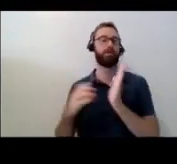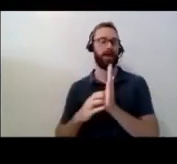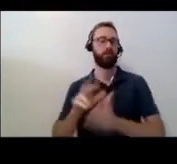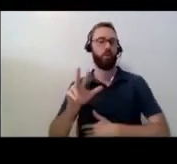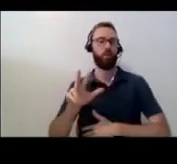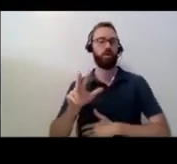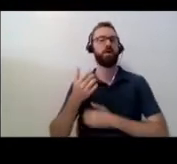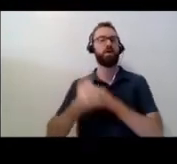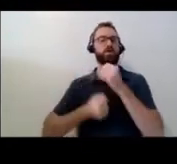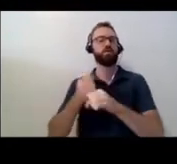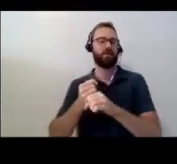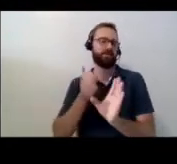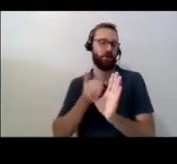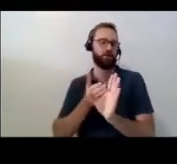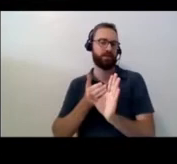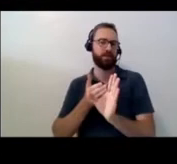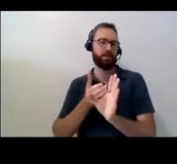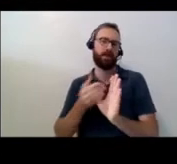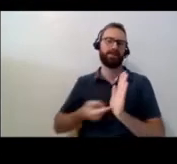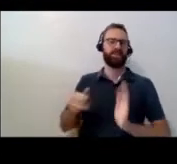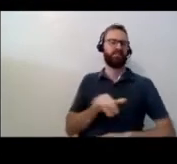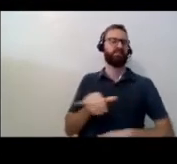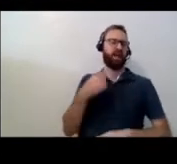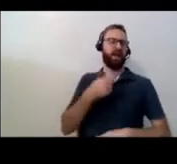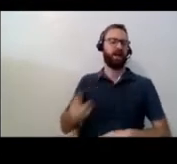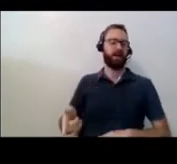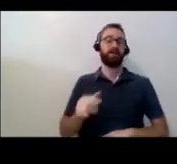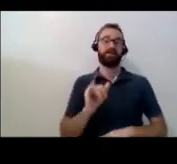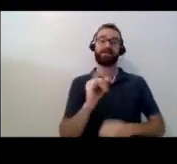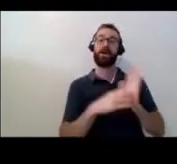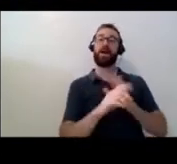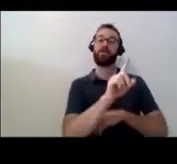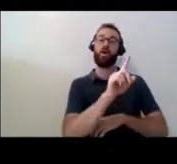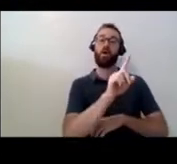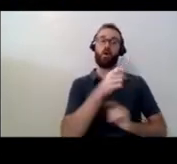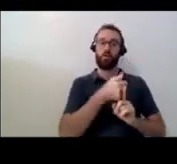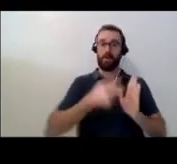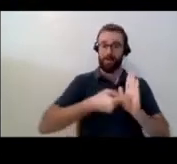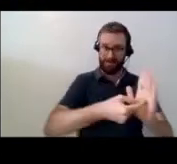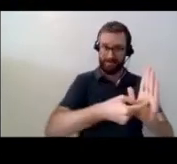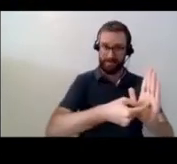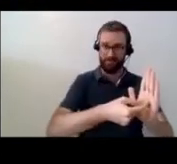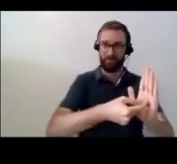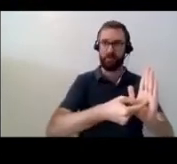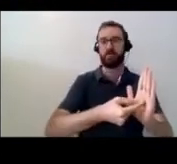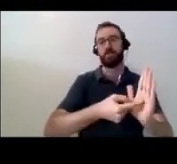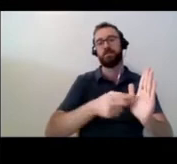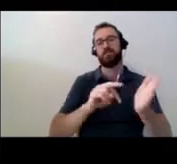souffrance psychologique. Et donc, si le paragraphe 1 est répétitif, à quelque part, il n'y aurait pas d'effet